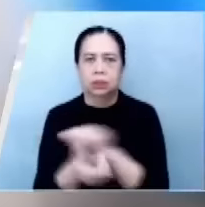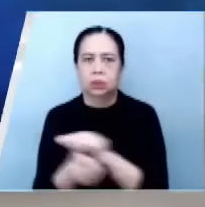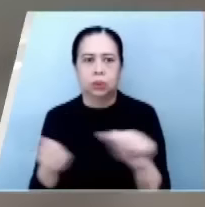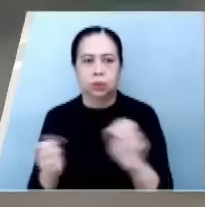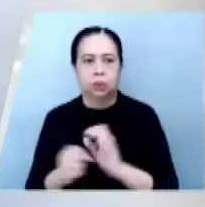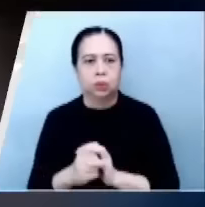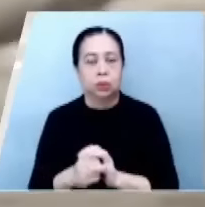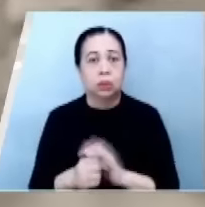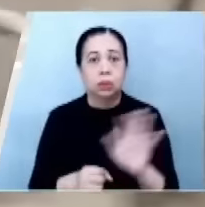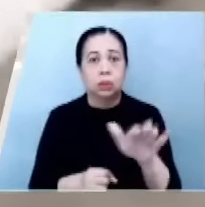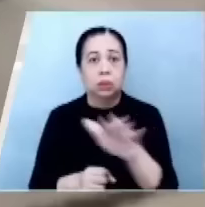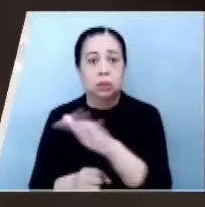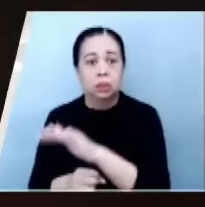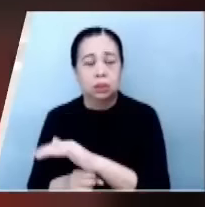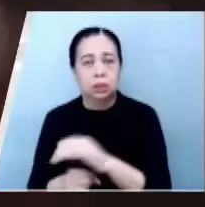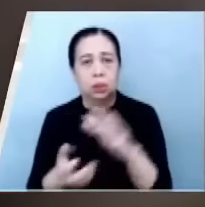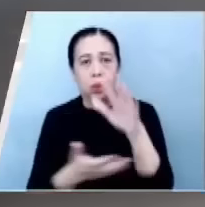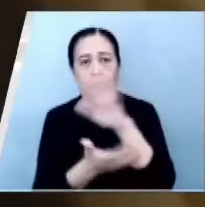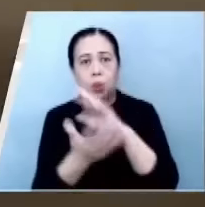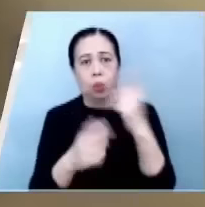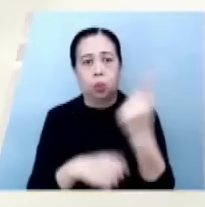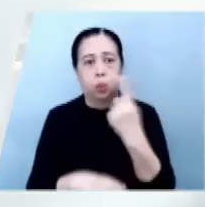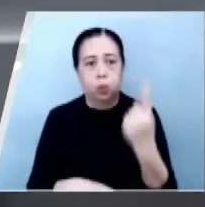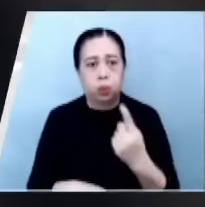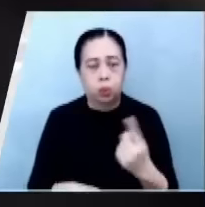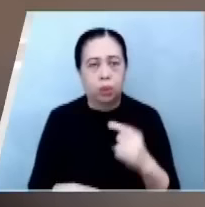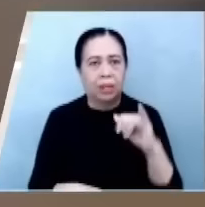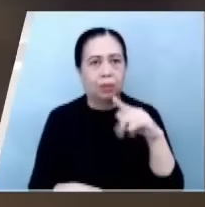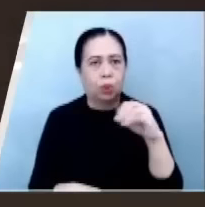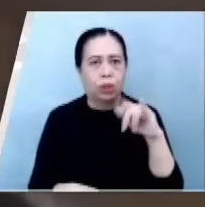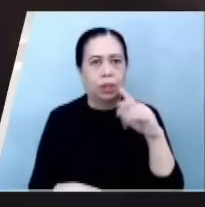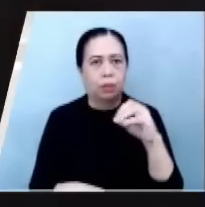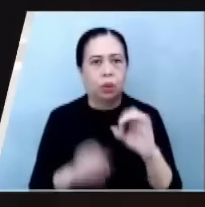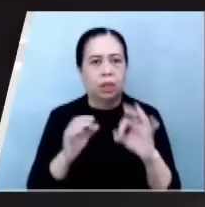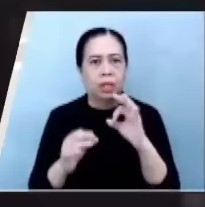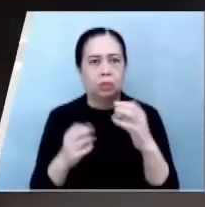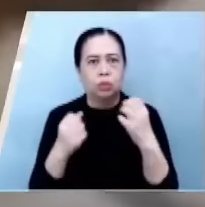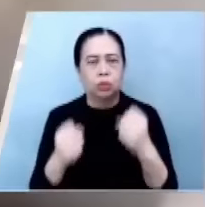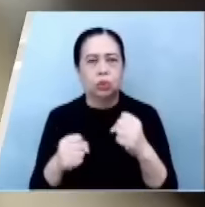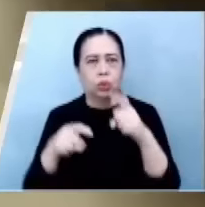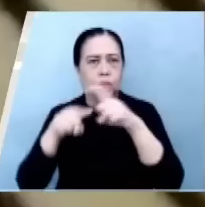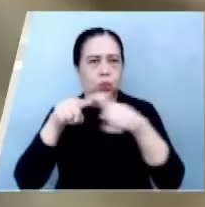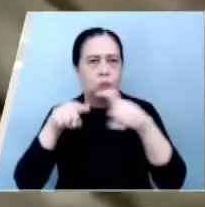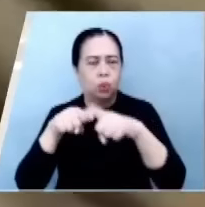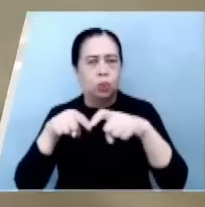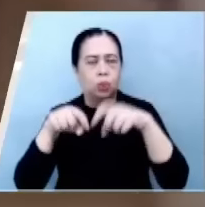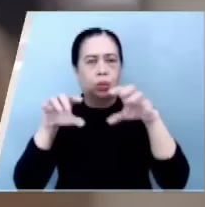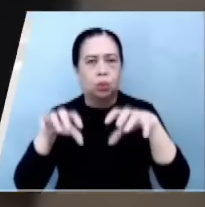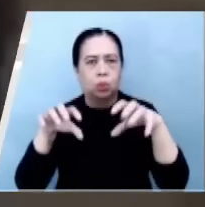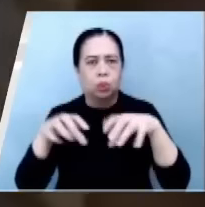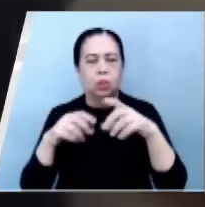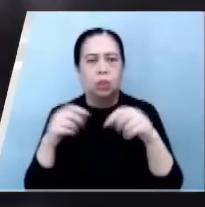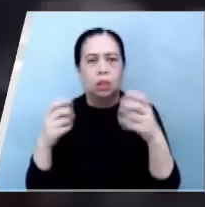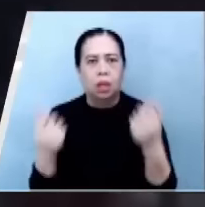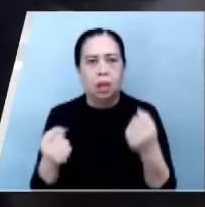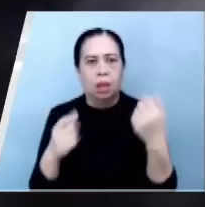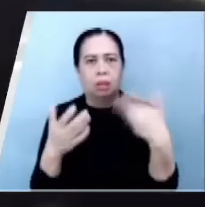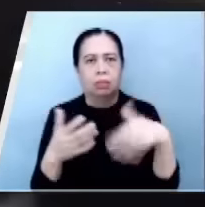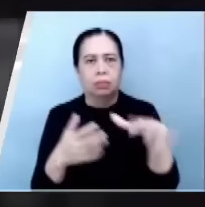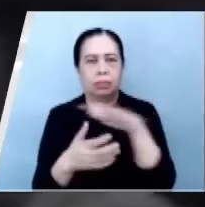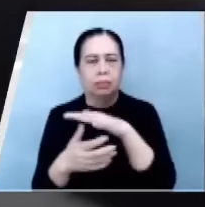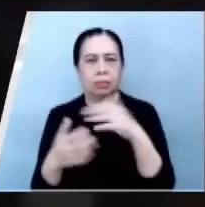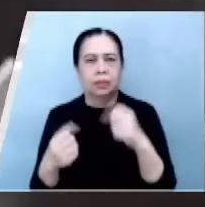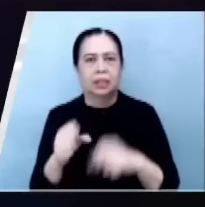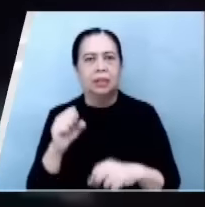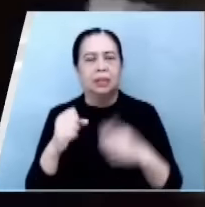kapuso, nabubuo ang buhawi at ipo-ipo kung may intense na thunderstorms. Posible yan lalo't nasa panahon tayo ng southwest